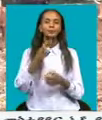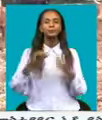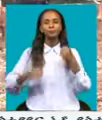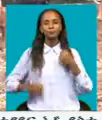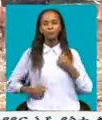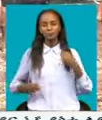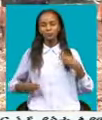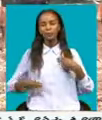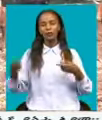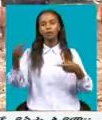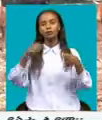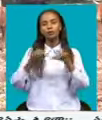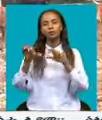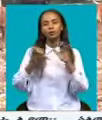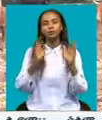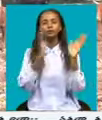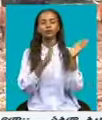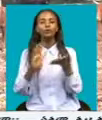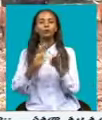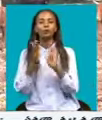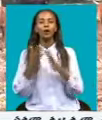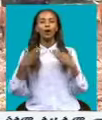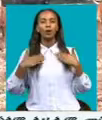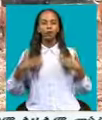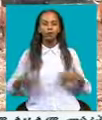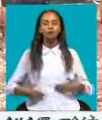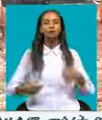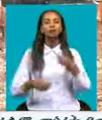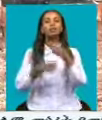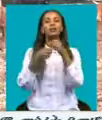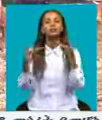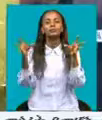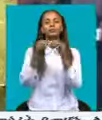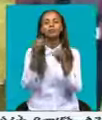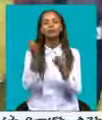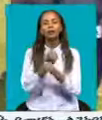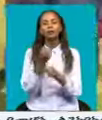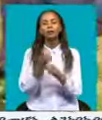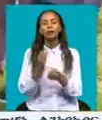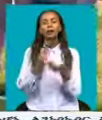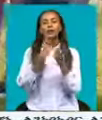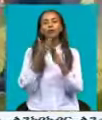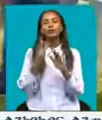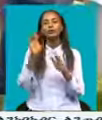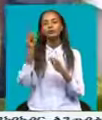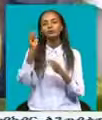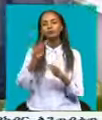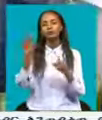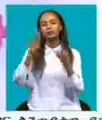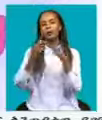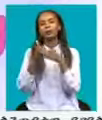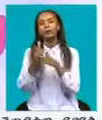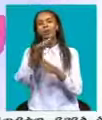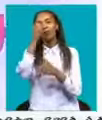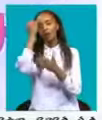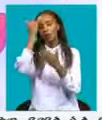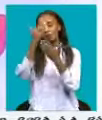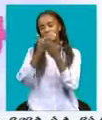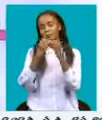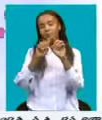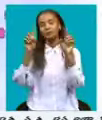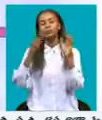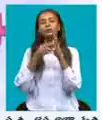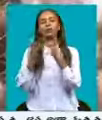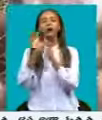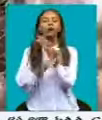ሰራዊት ኮንትሪቢዩት ሊያደርጉ ዝግጁ ከሆኑ አካላት ድጋፍ የመሰብሰብ ስራ ተሰርቷል። በመሆኑም የዞኑ ህዝብና አመራር ከሌላው አጀንዳ በተለየ መልኩ